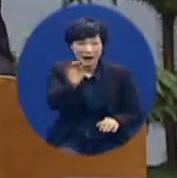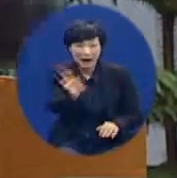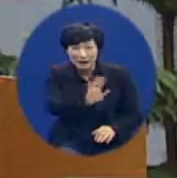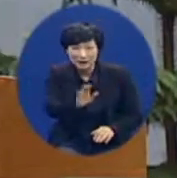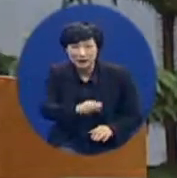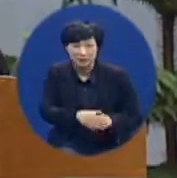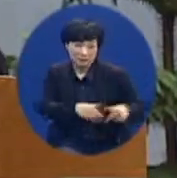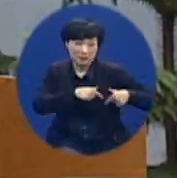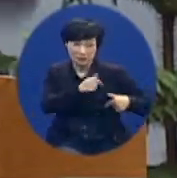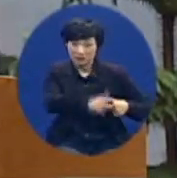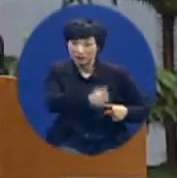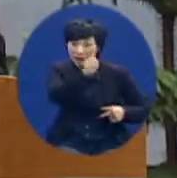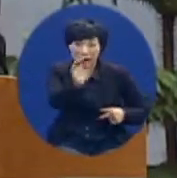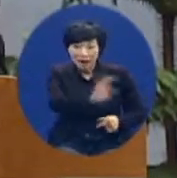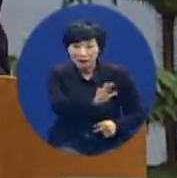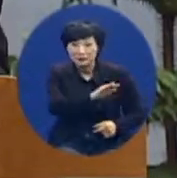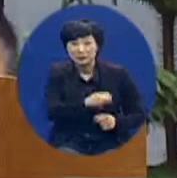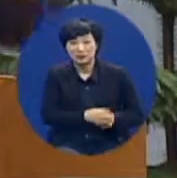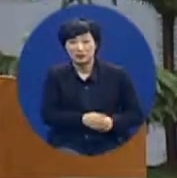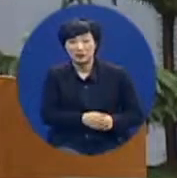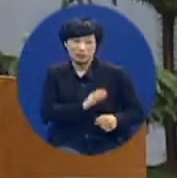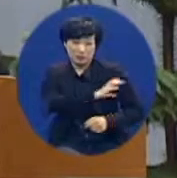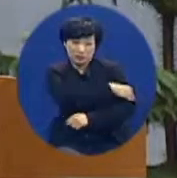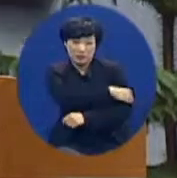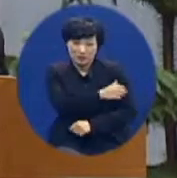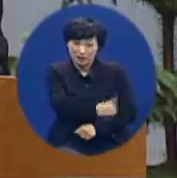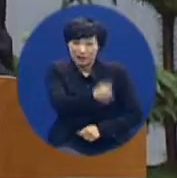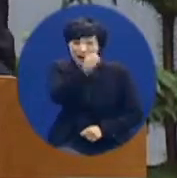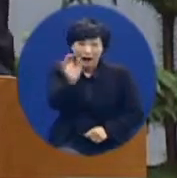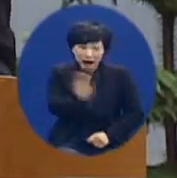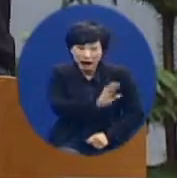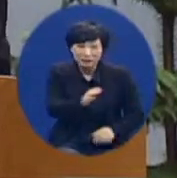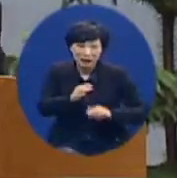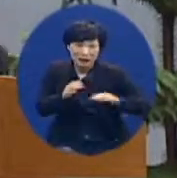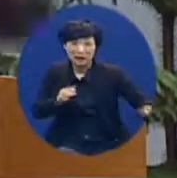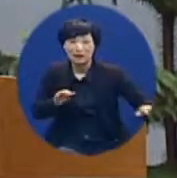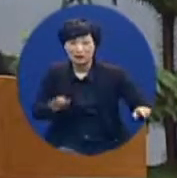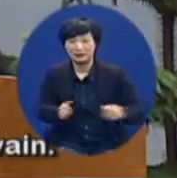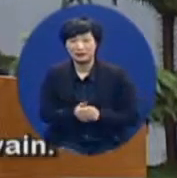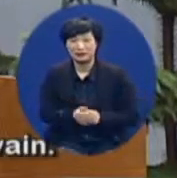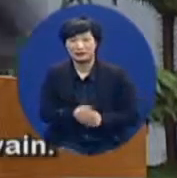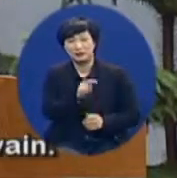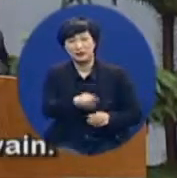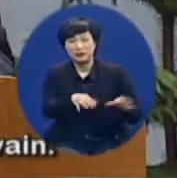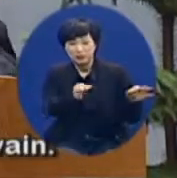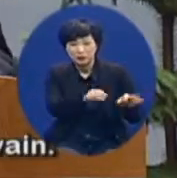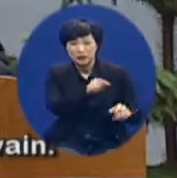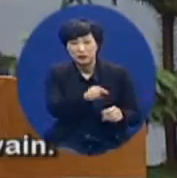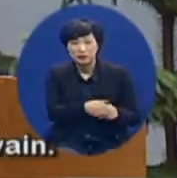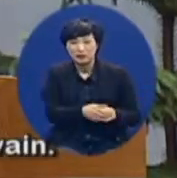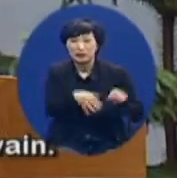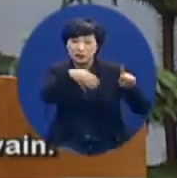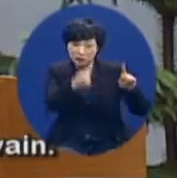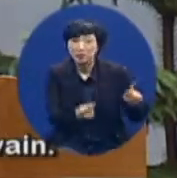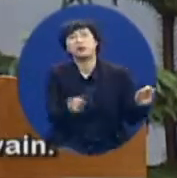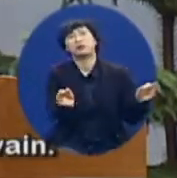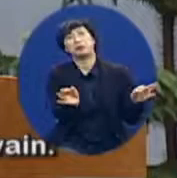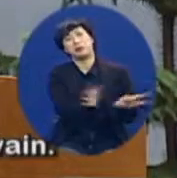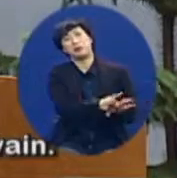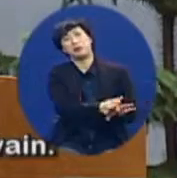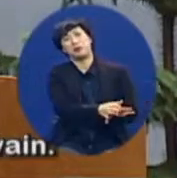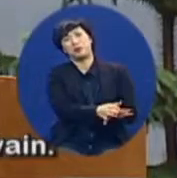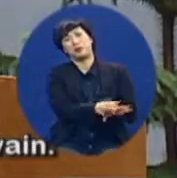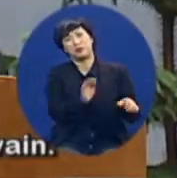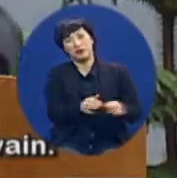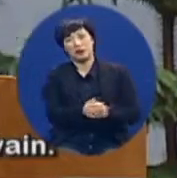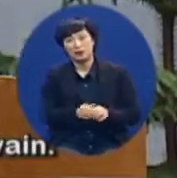아멘 명예가 제리 아니야 권세가 제리 아니야 아멘 그서 느 순에 없어져 버리는 것이요